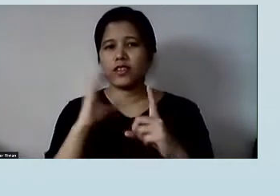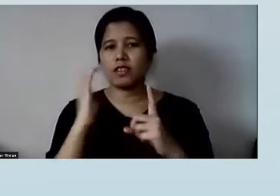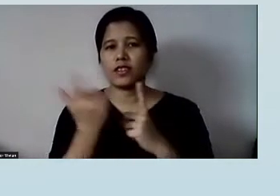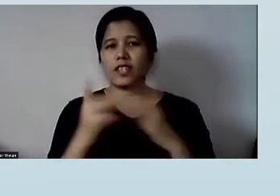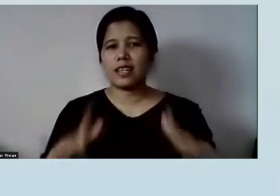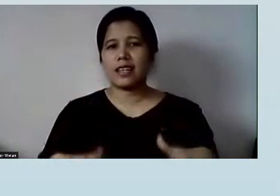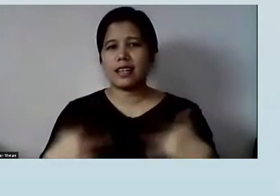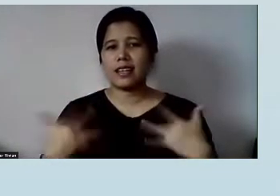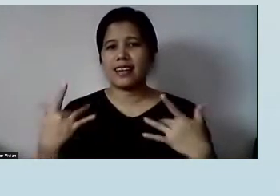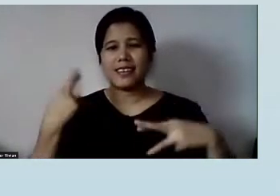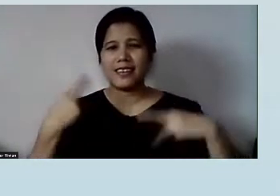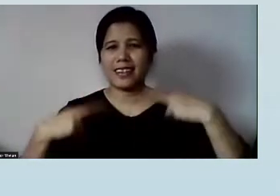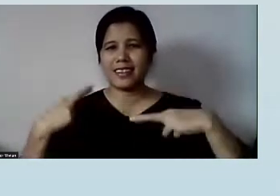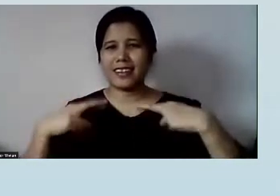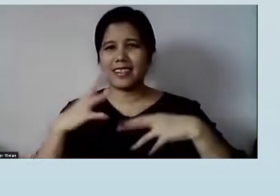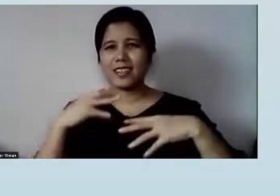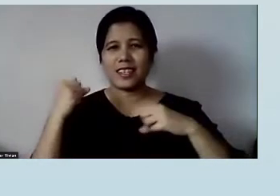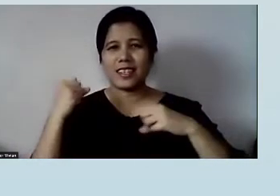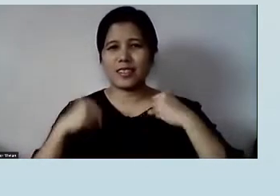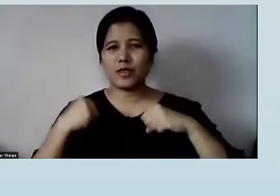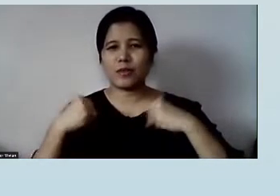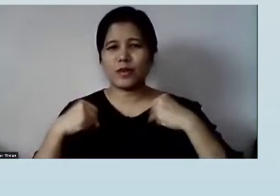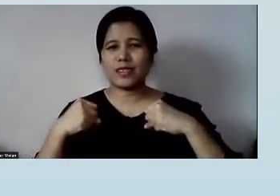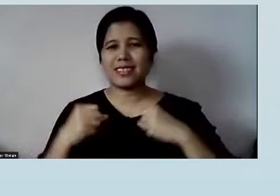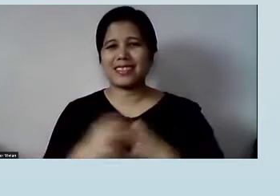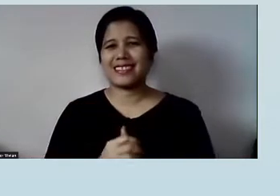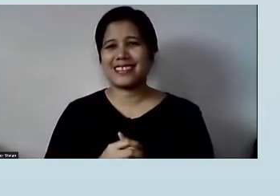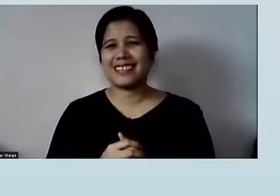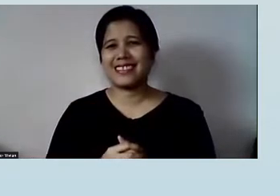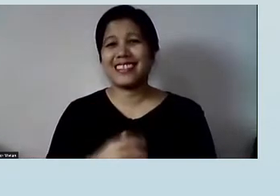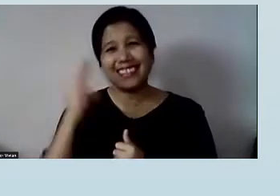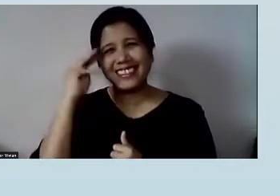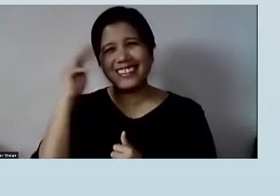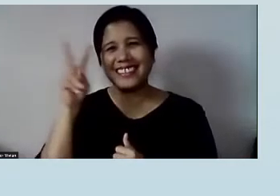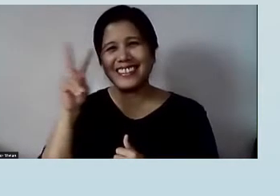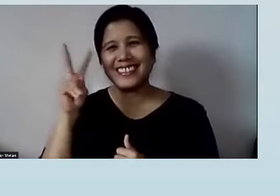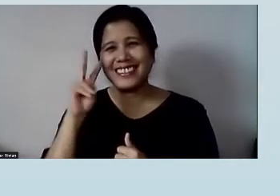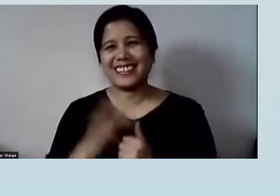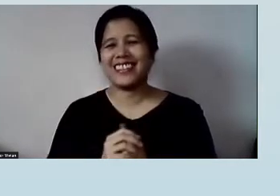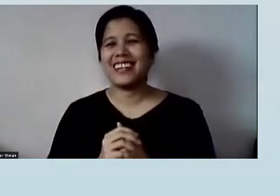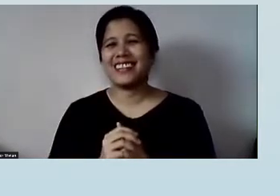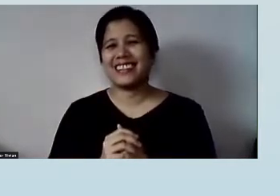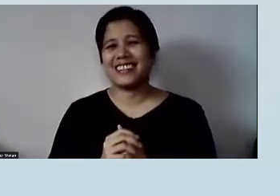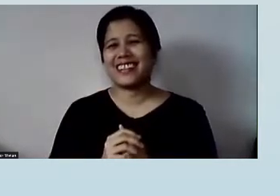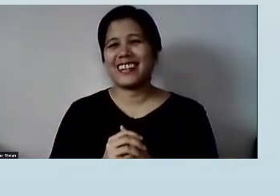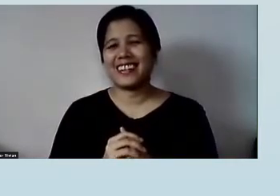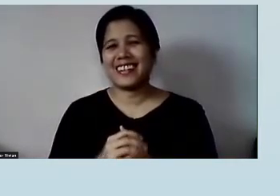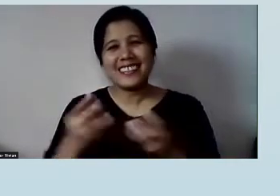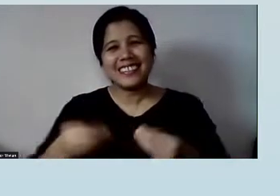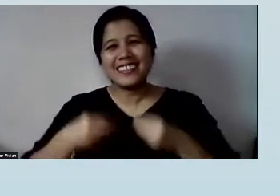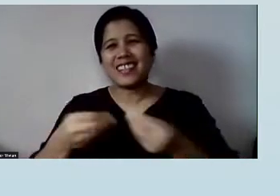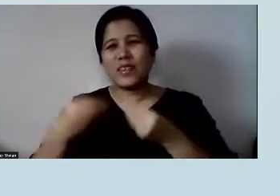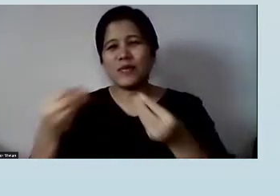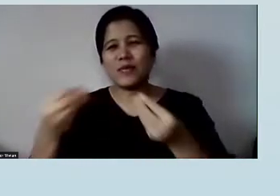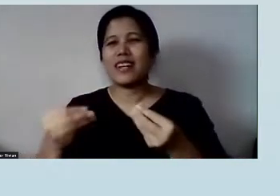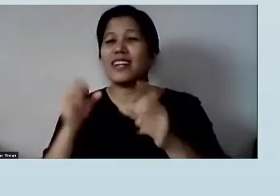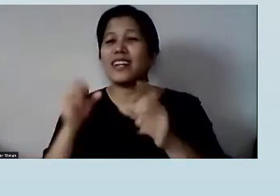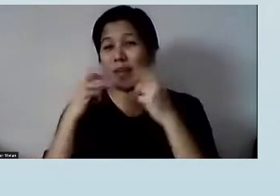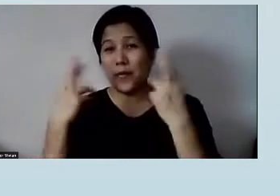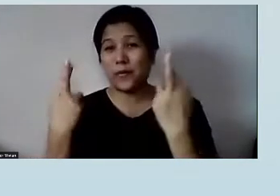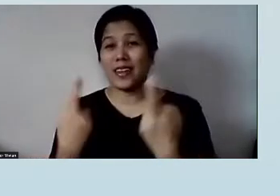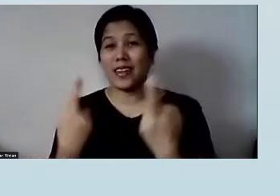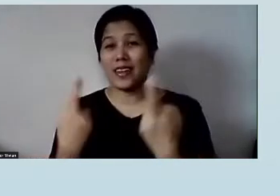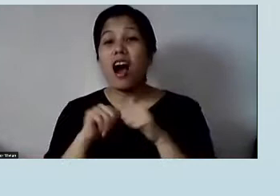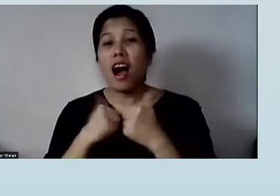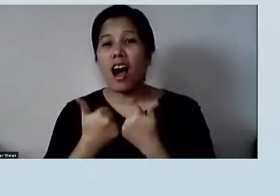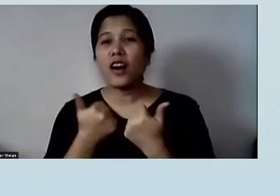sport. Dito po, ayan, si Ma'am Vivian, alam na alam yan. Kasi nagkakanda kaming mga seminars on how